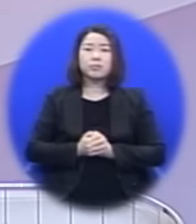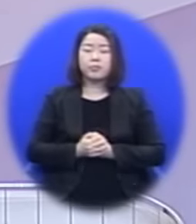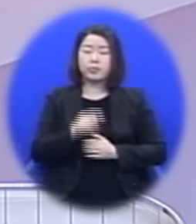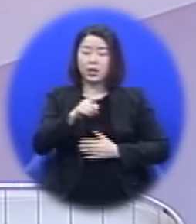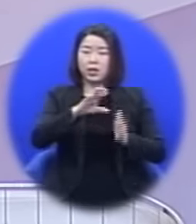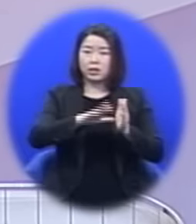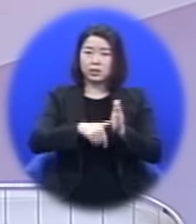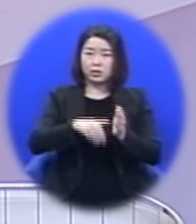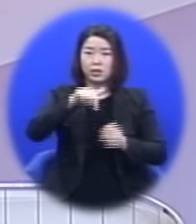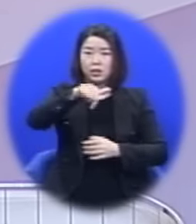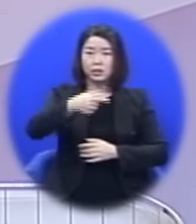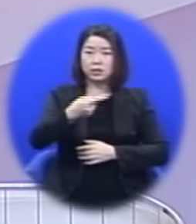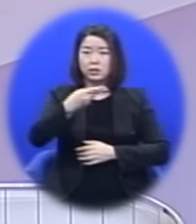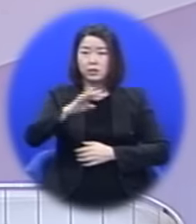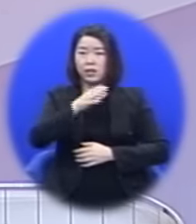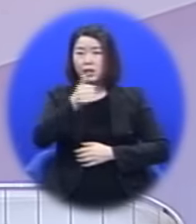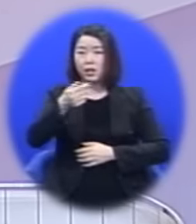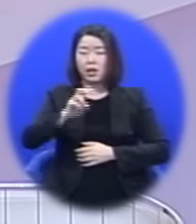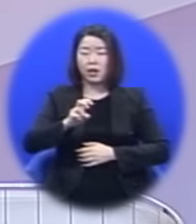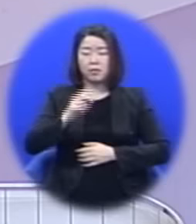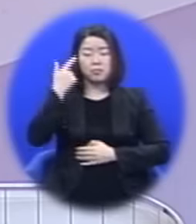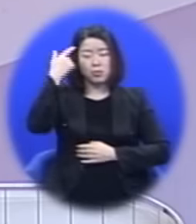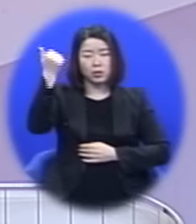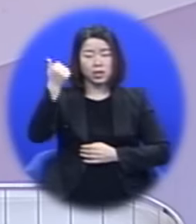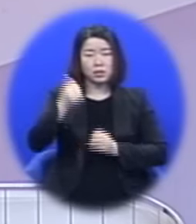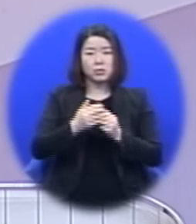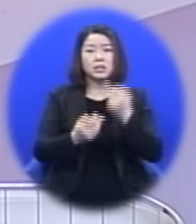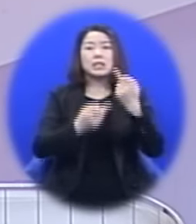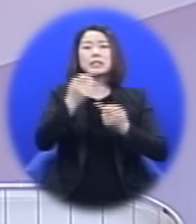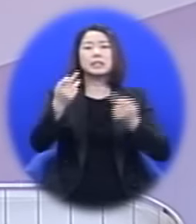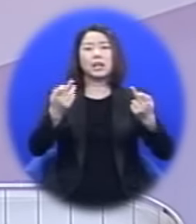그때 빌리 그레이엄 목사님은 산으로 가셨다고 그랬습니다.